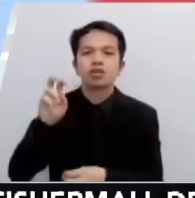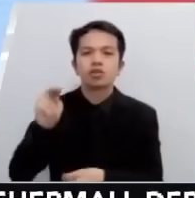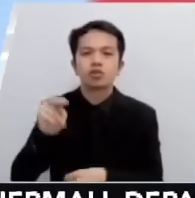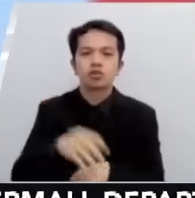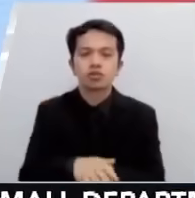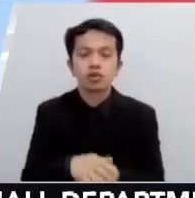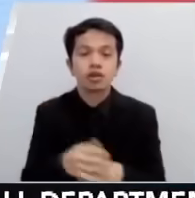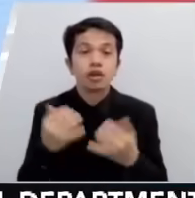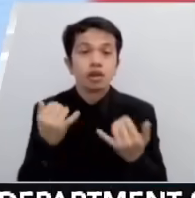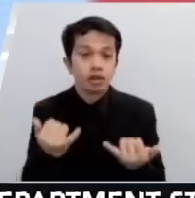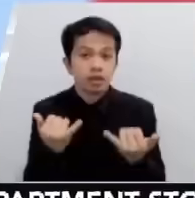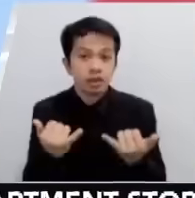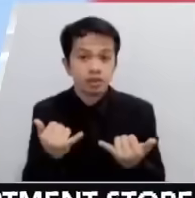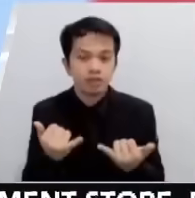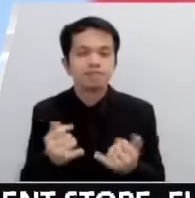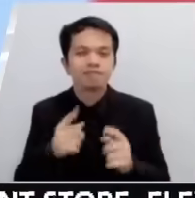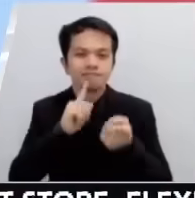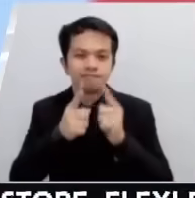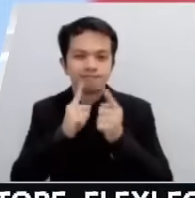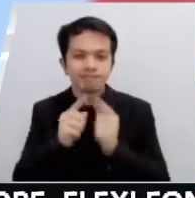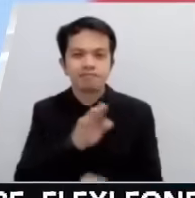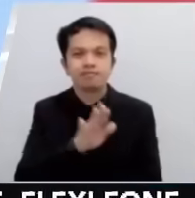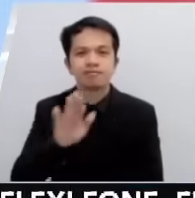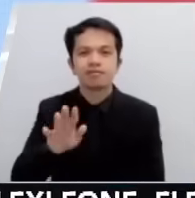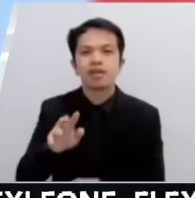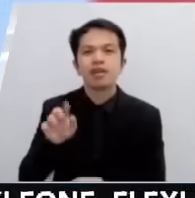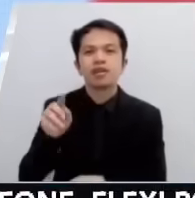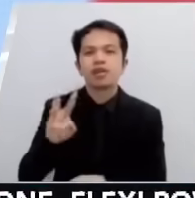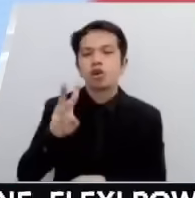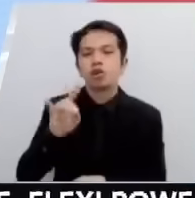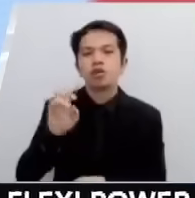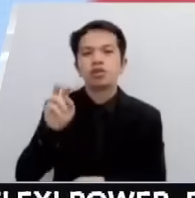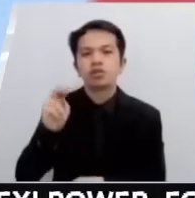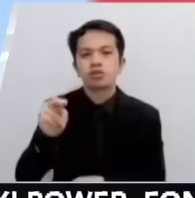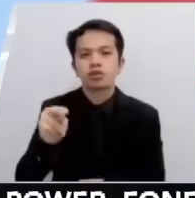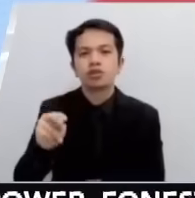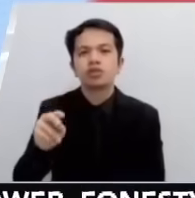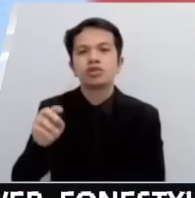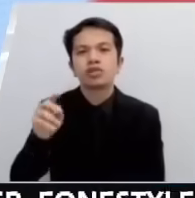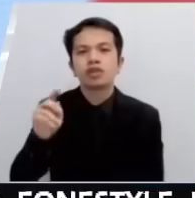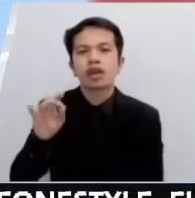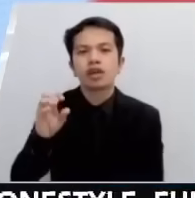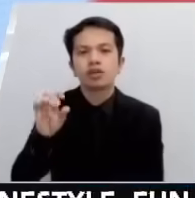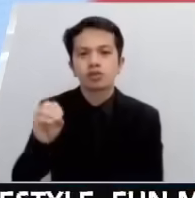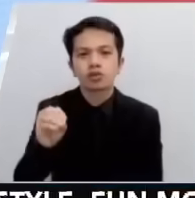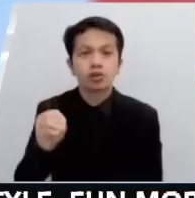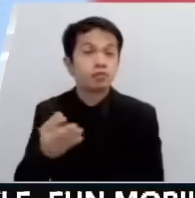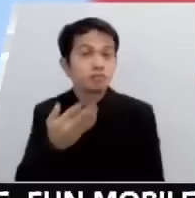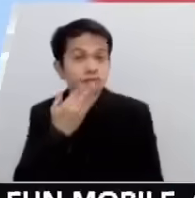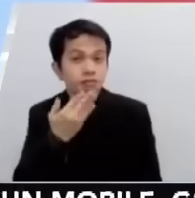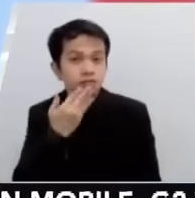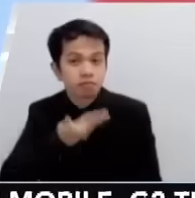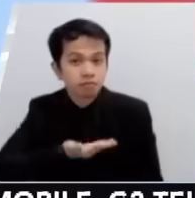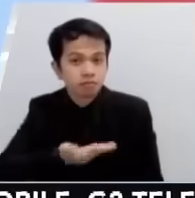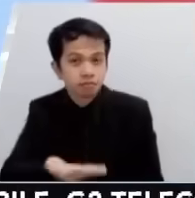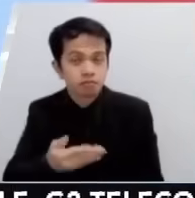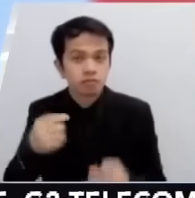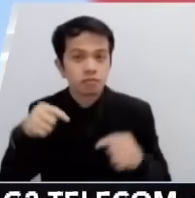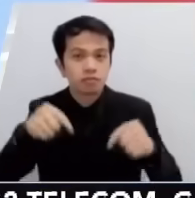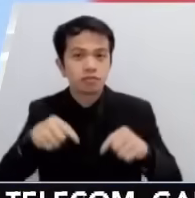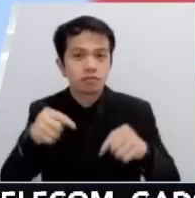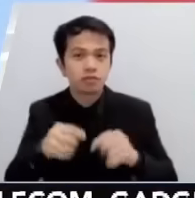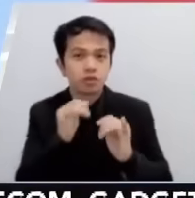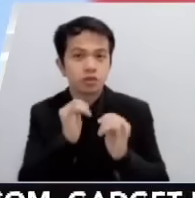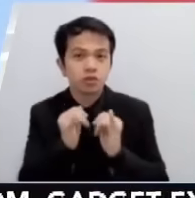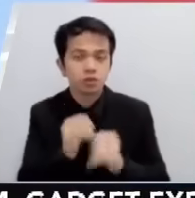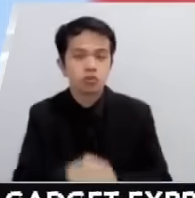ito kausapin natin mismo si rel paok spokesperson Winston Casio Salamat po sa pagpapaunlak sa panayam ah